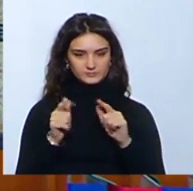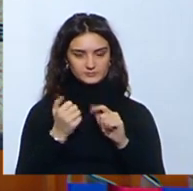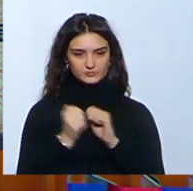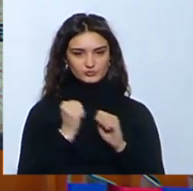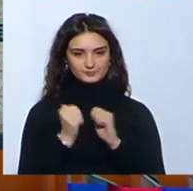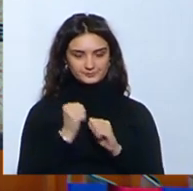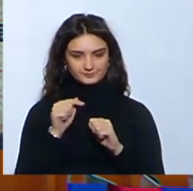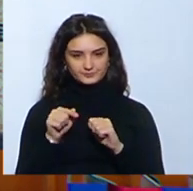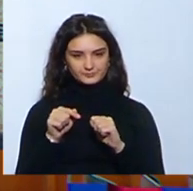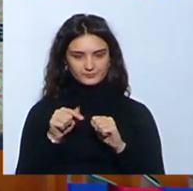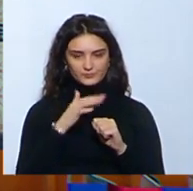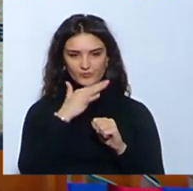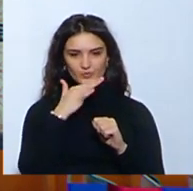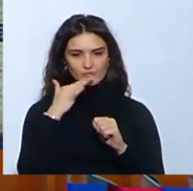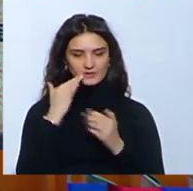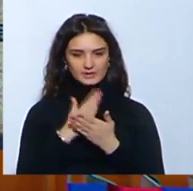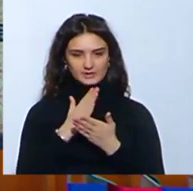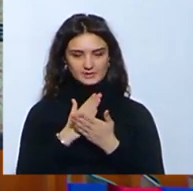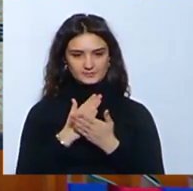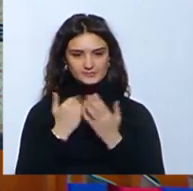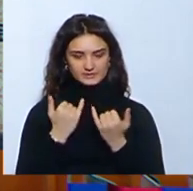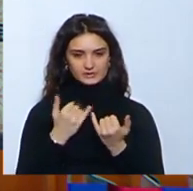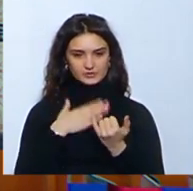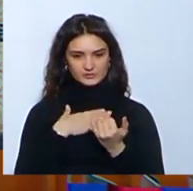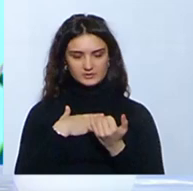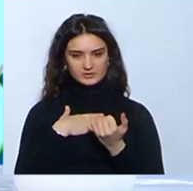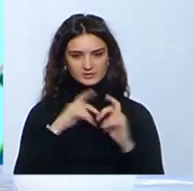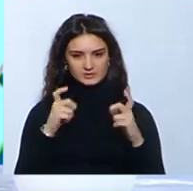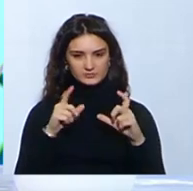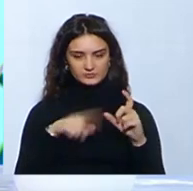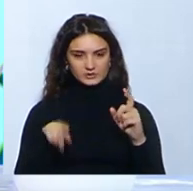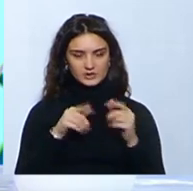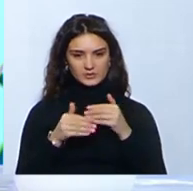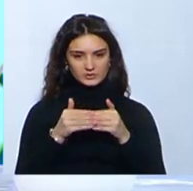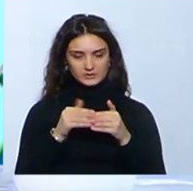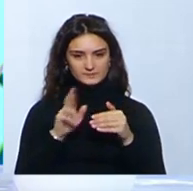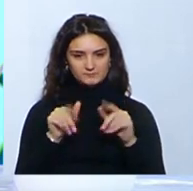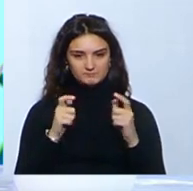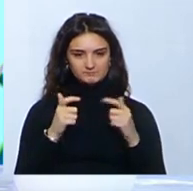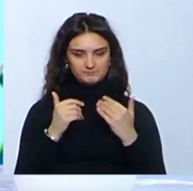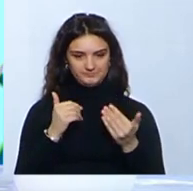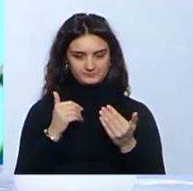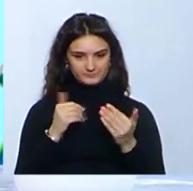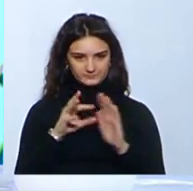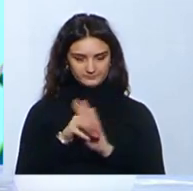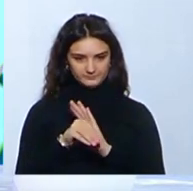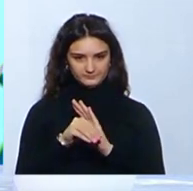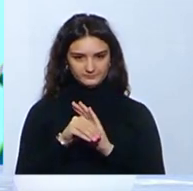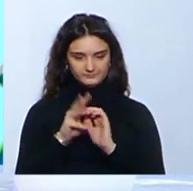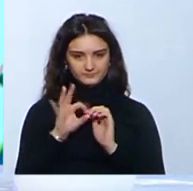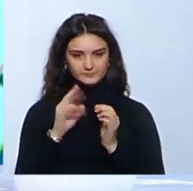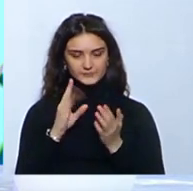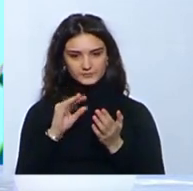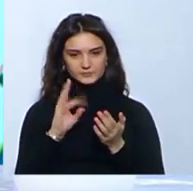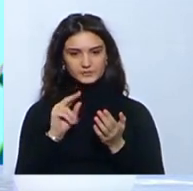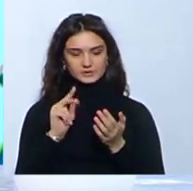ჩირები, რომელიც უხვად არის დღეს ჩვენს თეფშთან ახლოს და თეფშის ფარგლებშიც, მოცვი მოცხარი